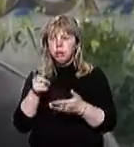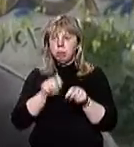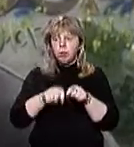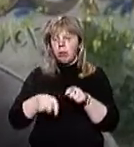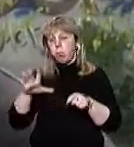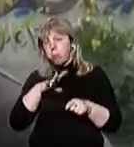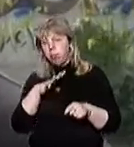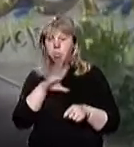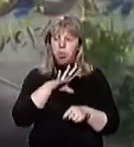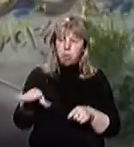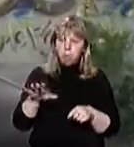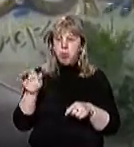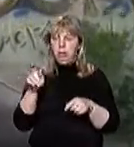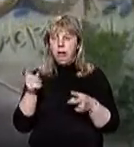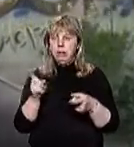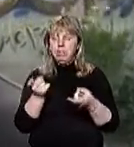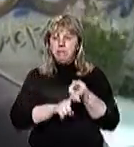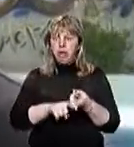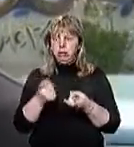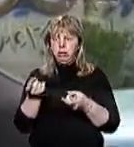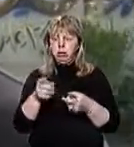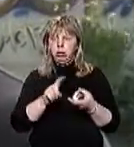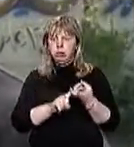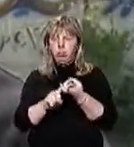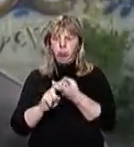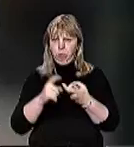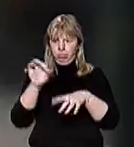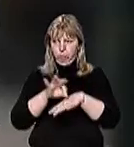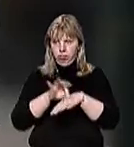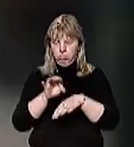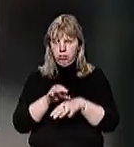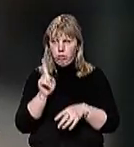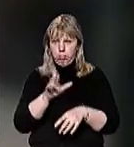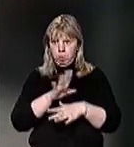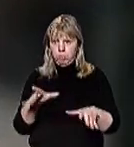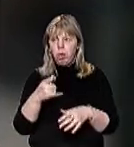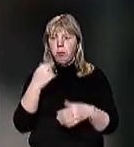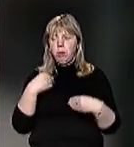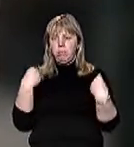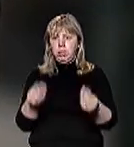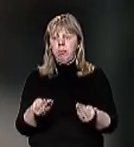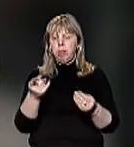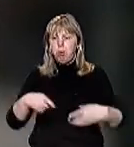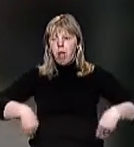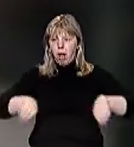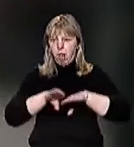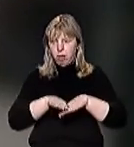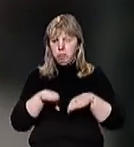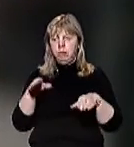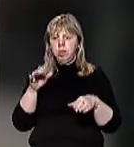того, чи вони контактували із підозрюваними на коронавірус і тому подібне, видаємо їм